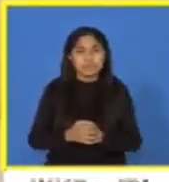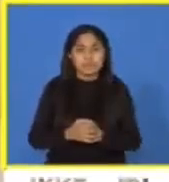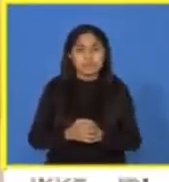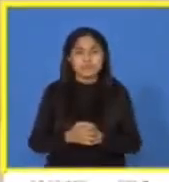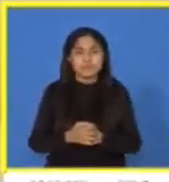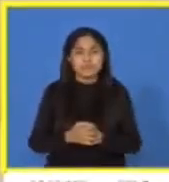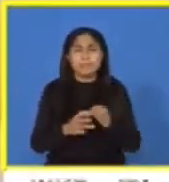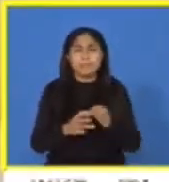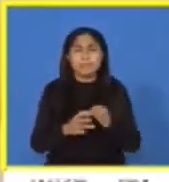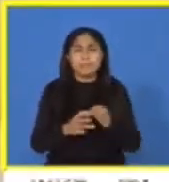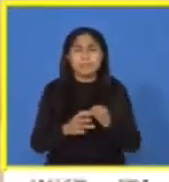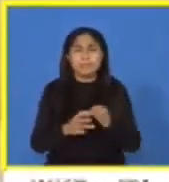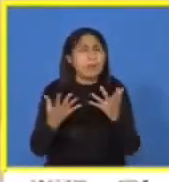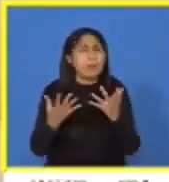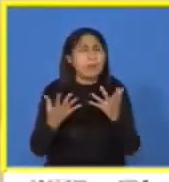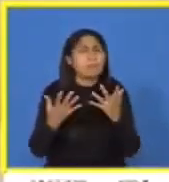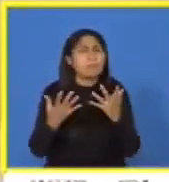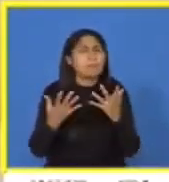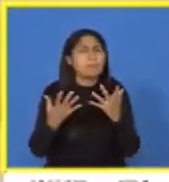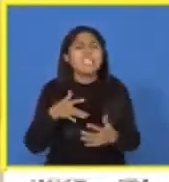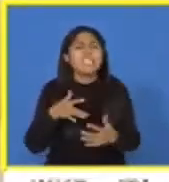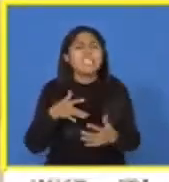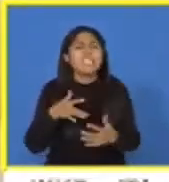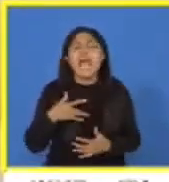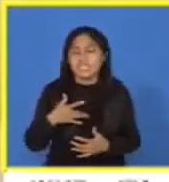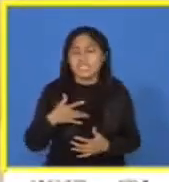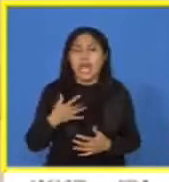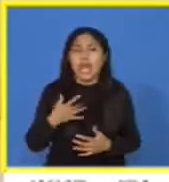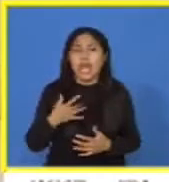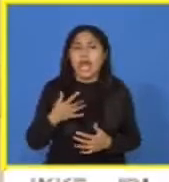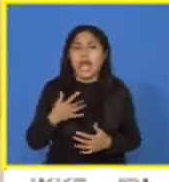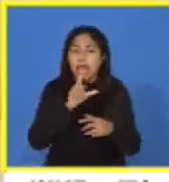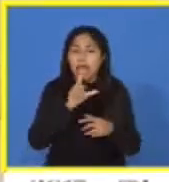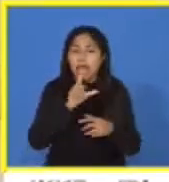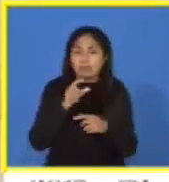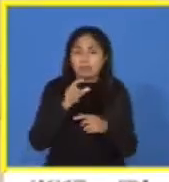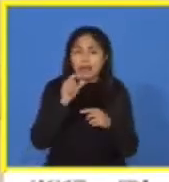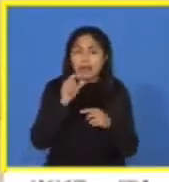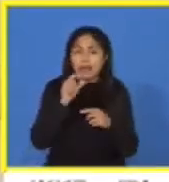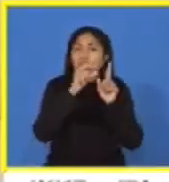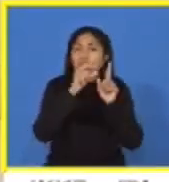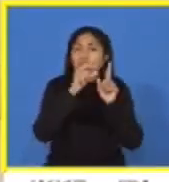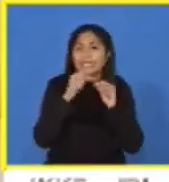kendala seperti apa yang dirasakan di lapangan dalam hal promosi kesehatan, Pak Filmon?